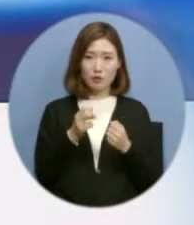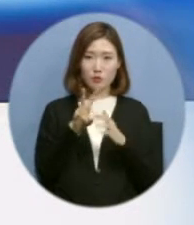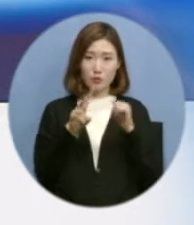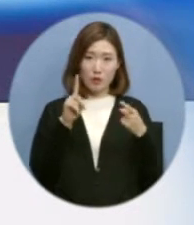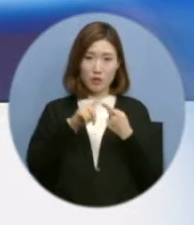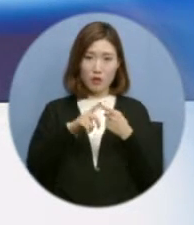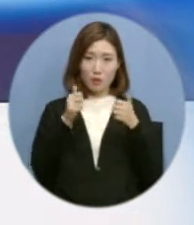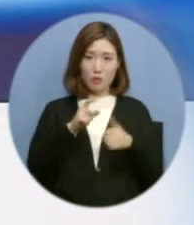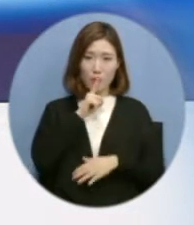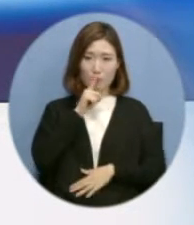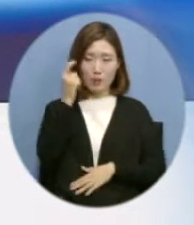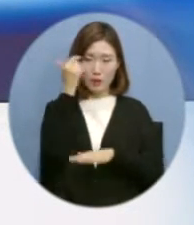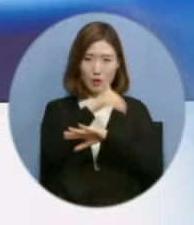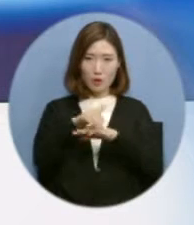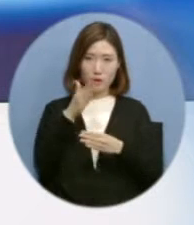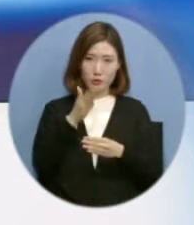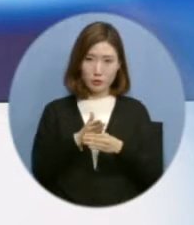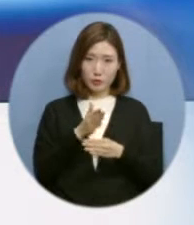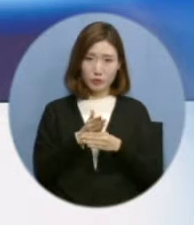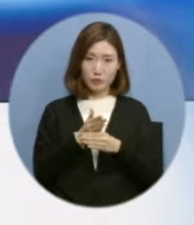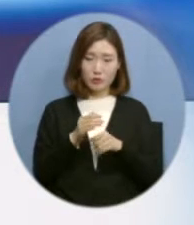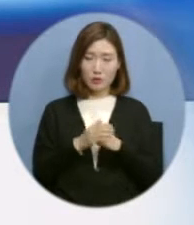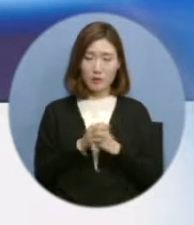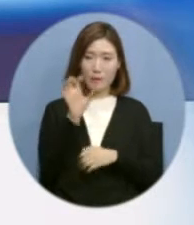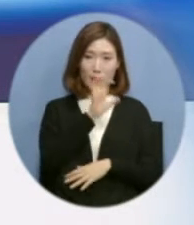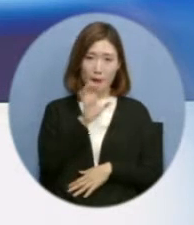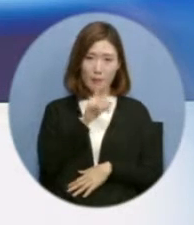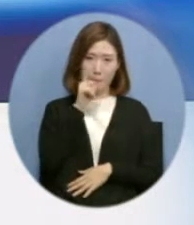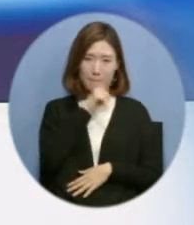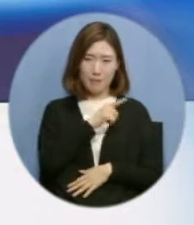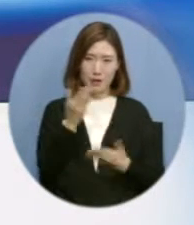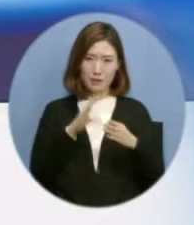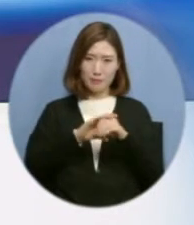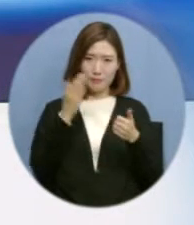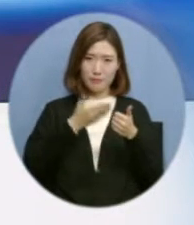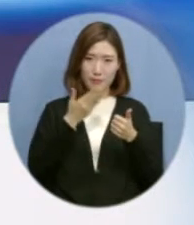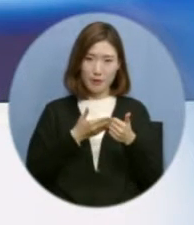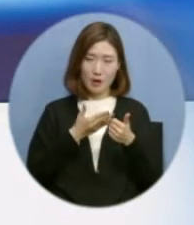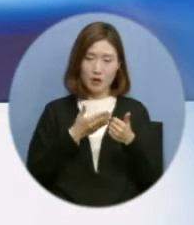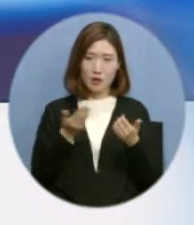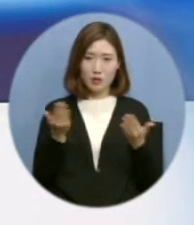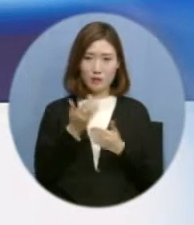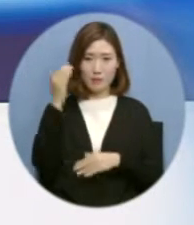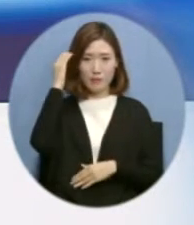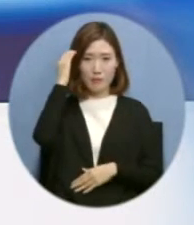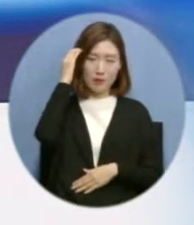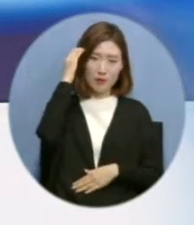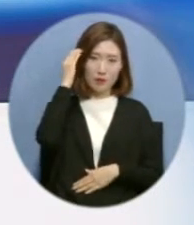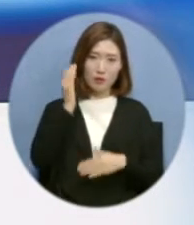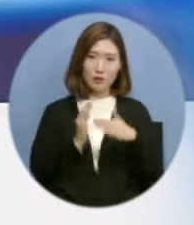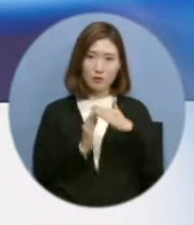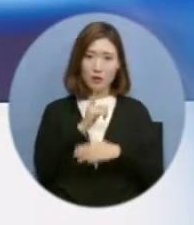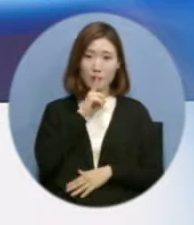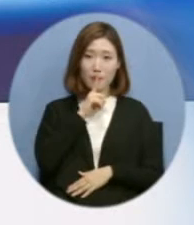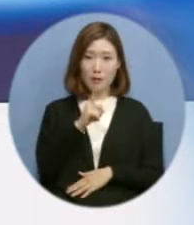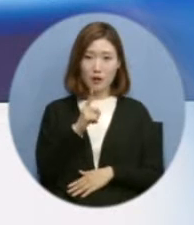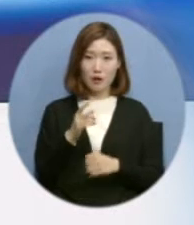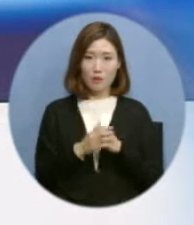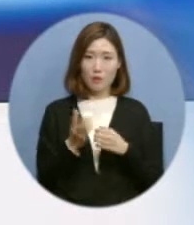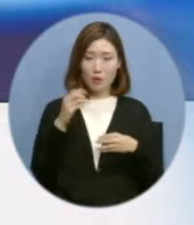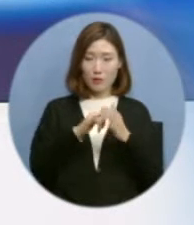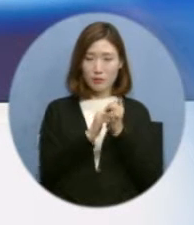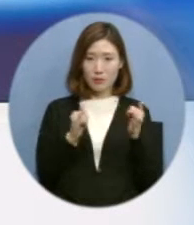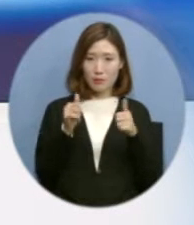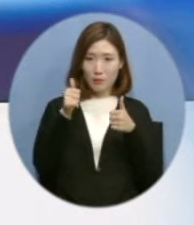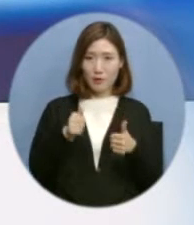대한 고소를 계획 중인 것으로 알려졌습니다. 반복되는 악성 민원으로 업무 방해를 초래하고 있다는 것인데 해당